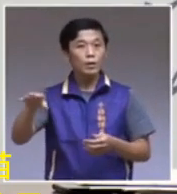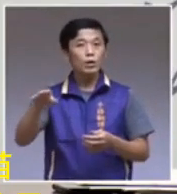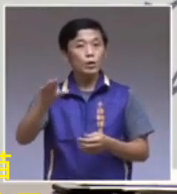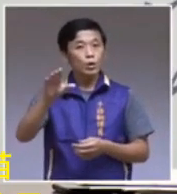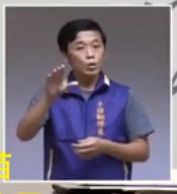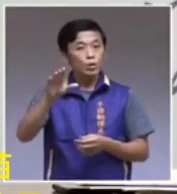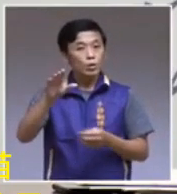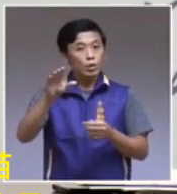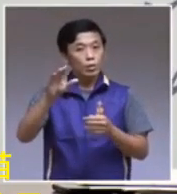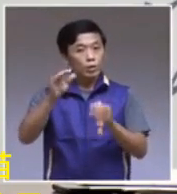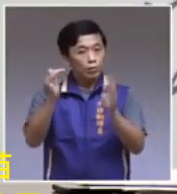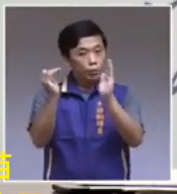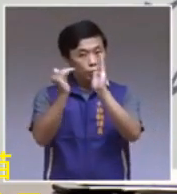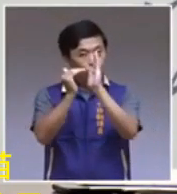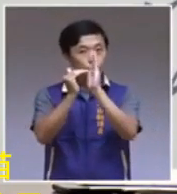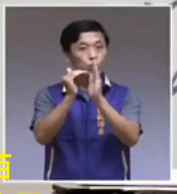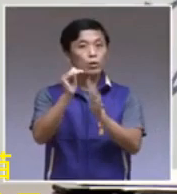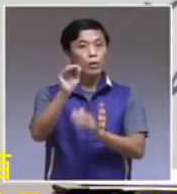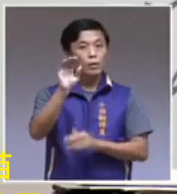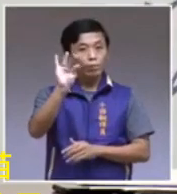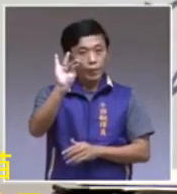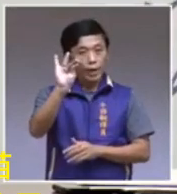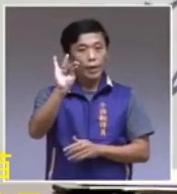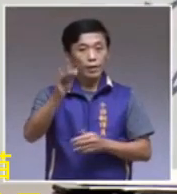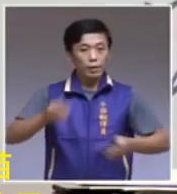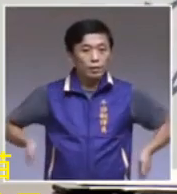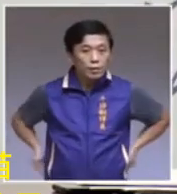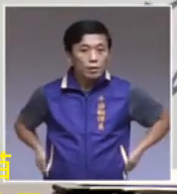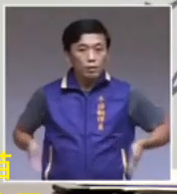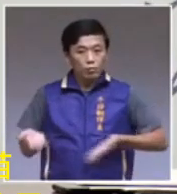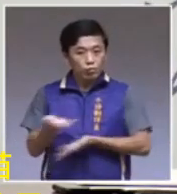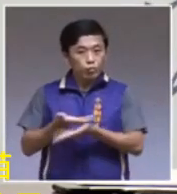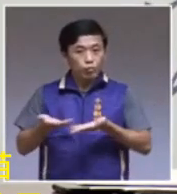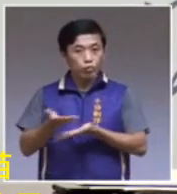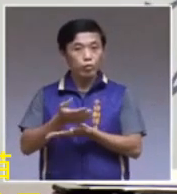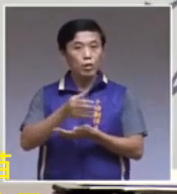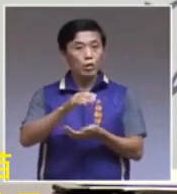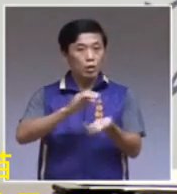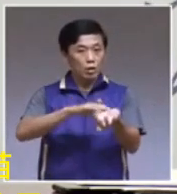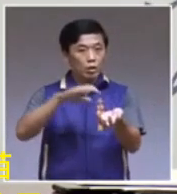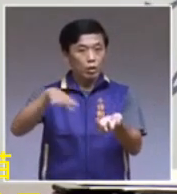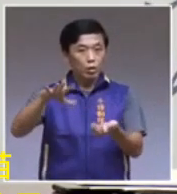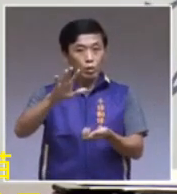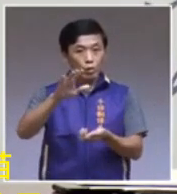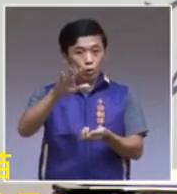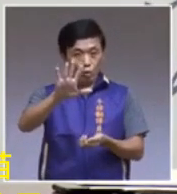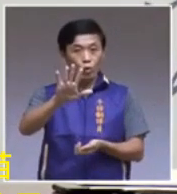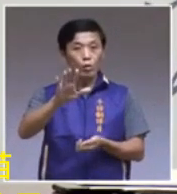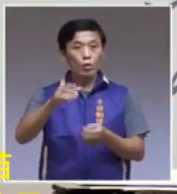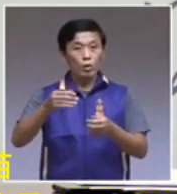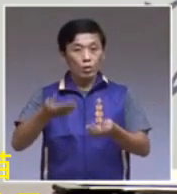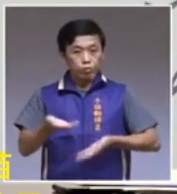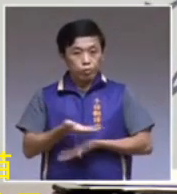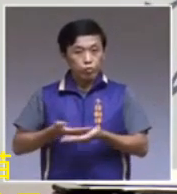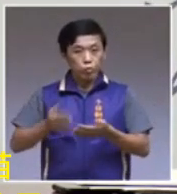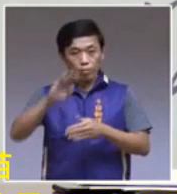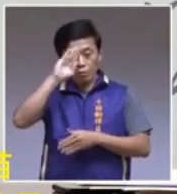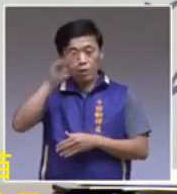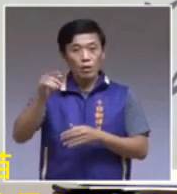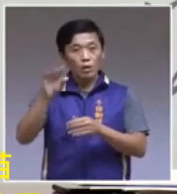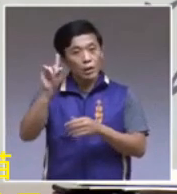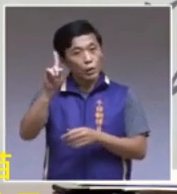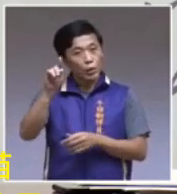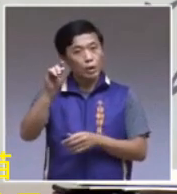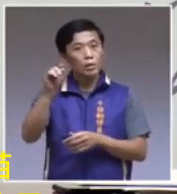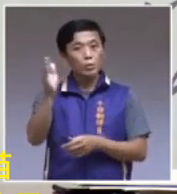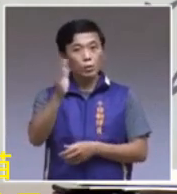近100间左右的洗肾的诊所，那我们洗肾的病友也将近10000个人。那我们最近统计应该都接